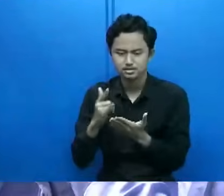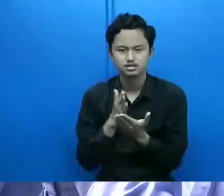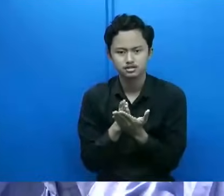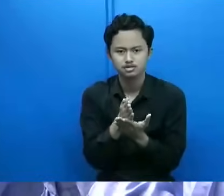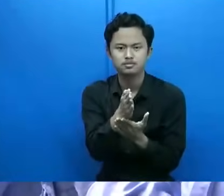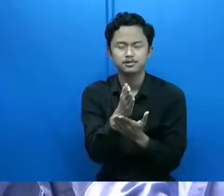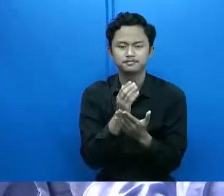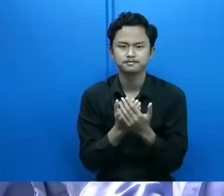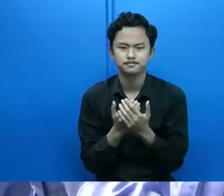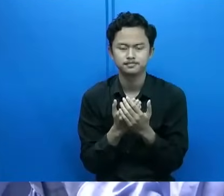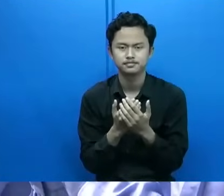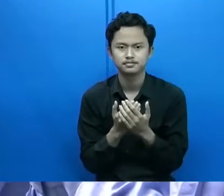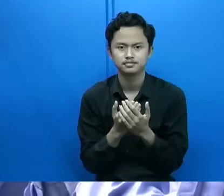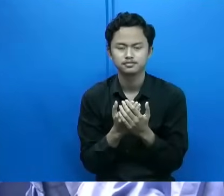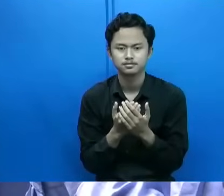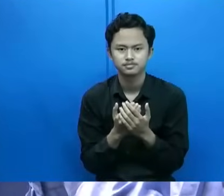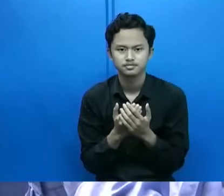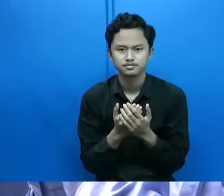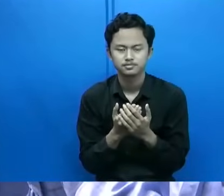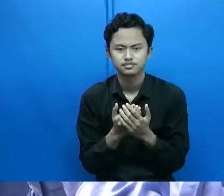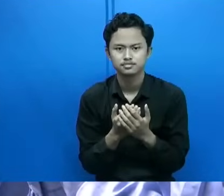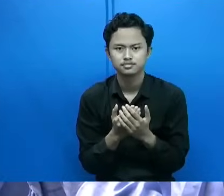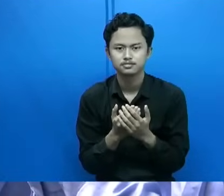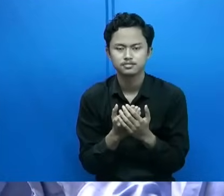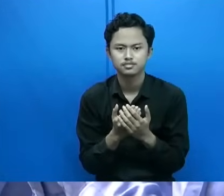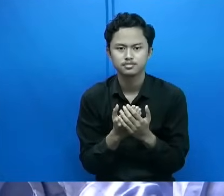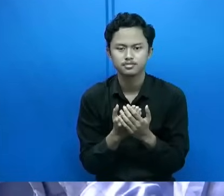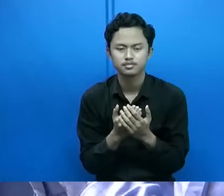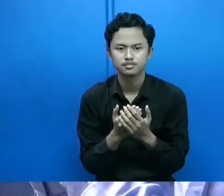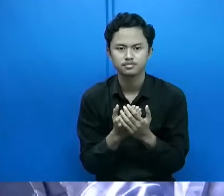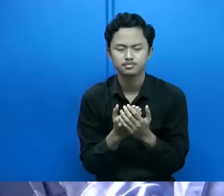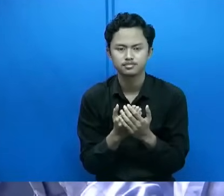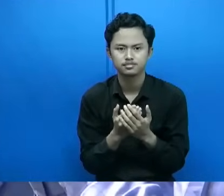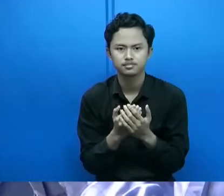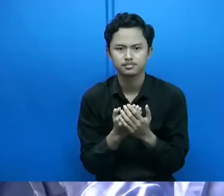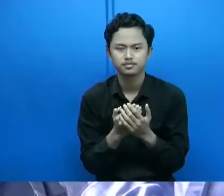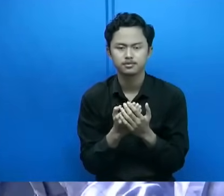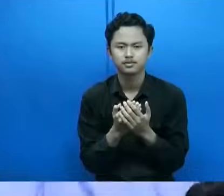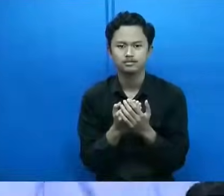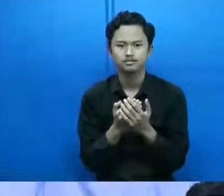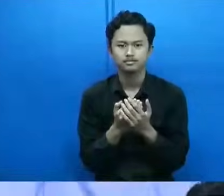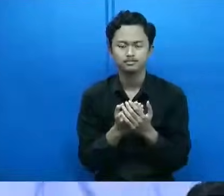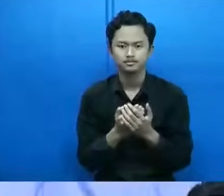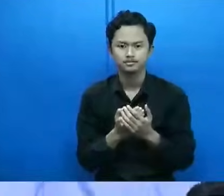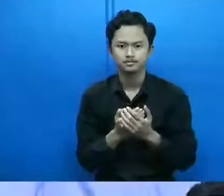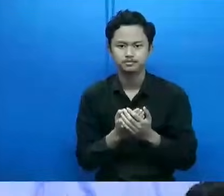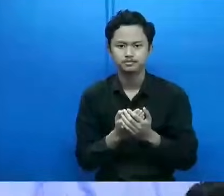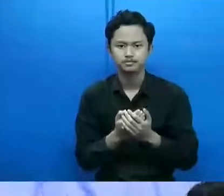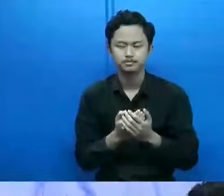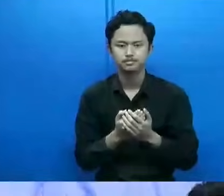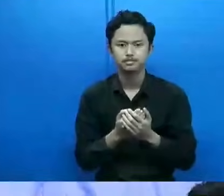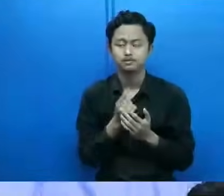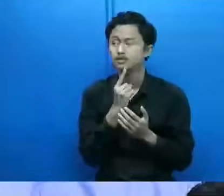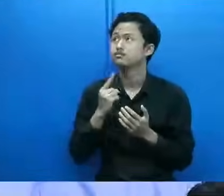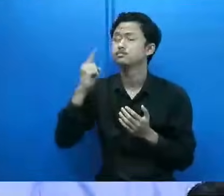ya Arhamar Rahimin. Allahumma ja'alna minal mukhlasin. Allahumma ja'alna minal mukhlasin. Allahumma ja'alna minal mukhlasin.